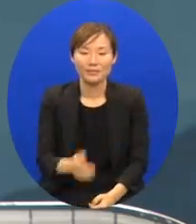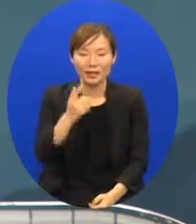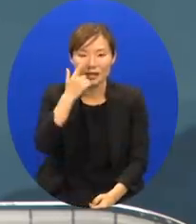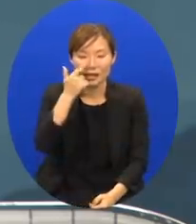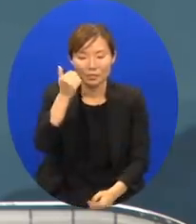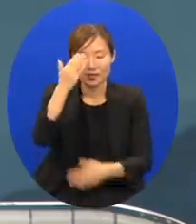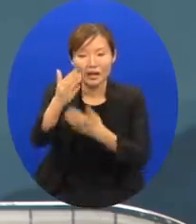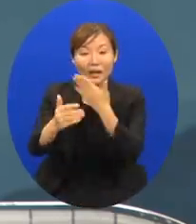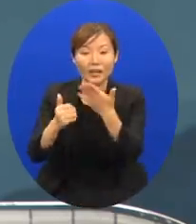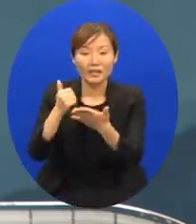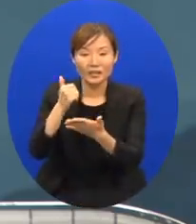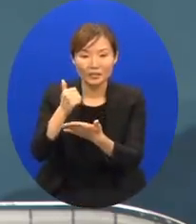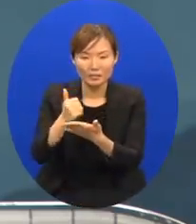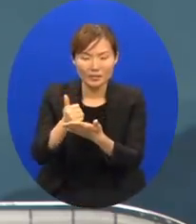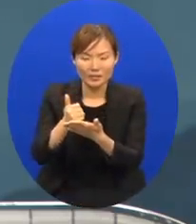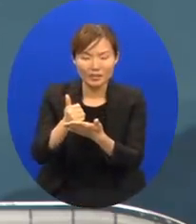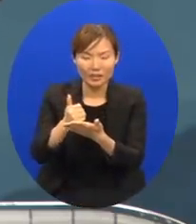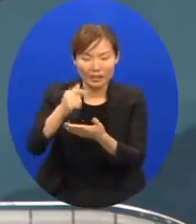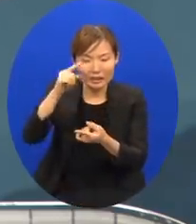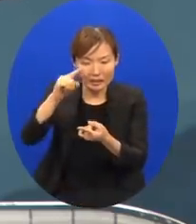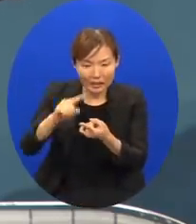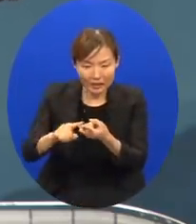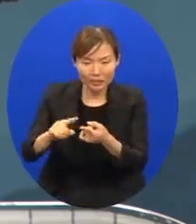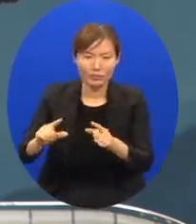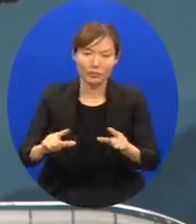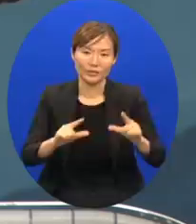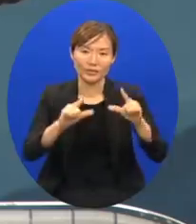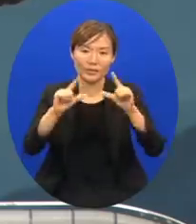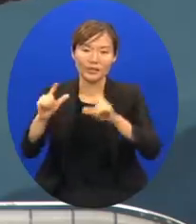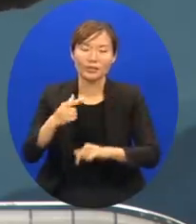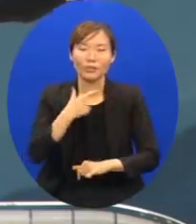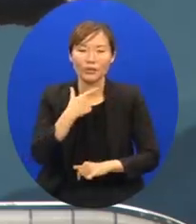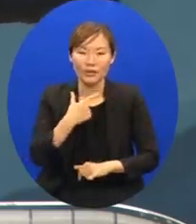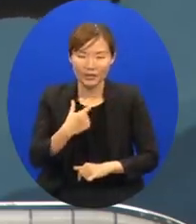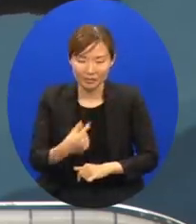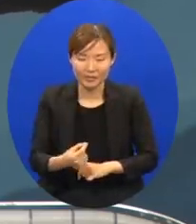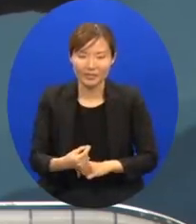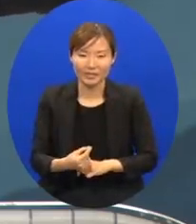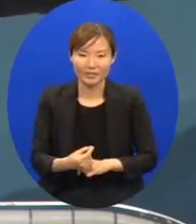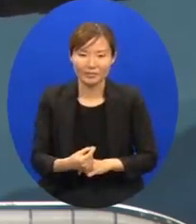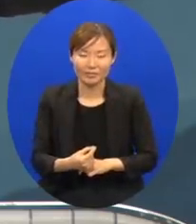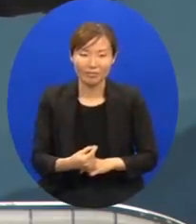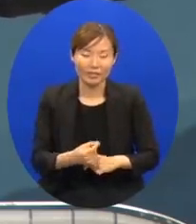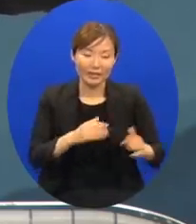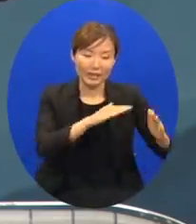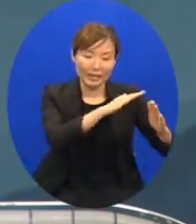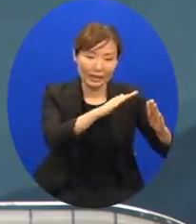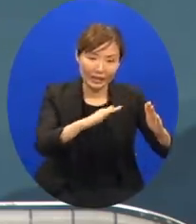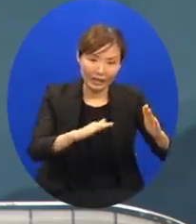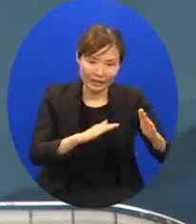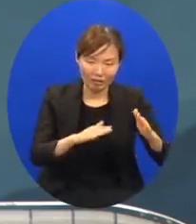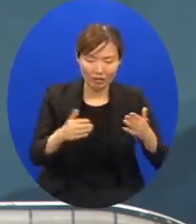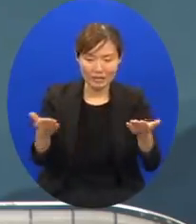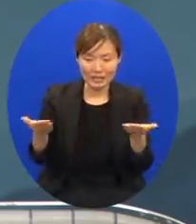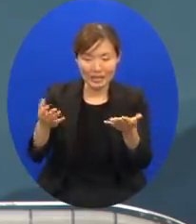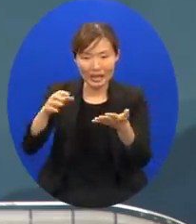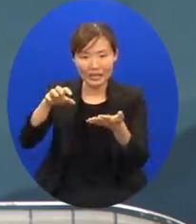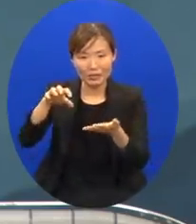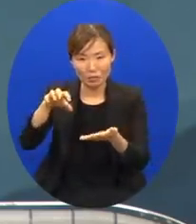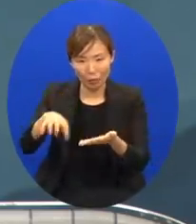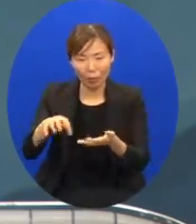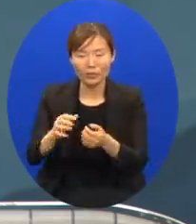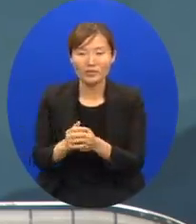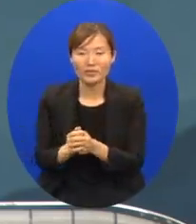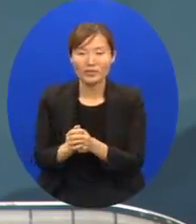살겠습니다 가정에서나 일도 에서는 학교에서는 교회 공동체 안 했어요 우리 안에서 우리의